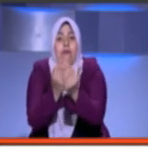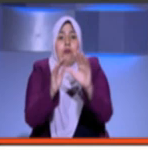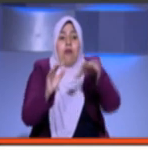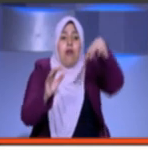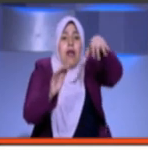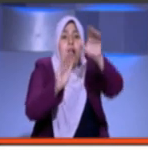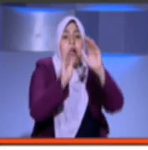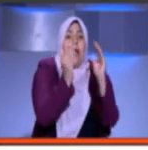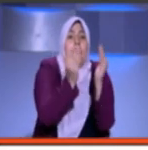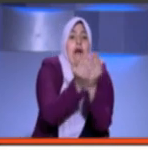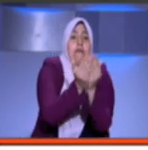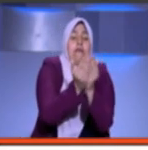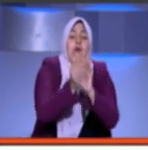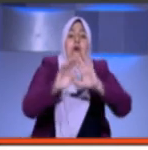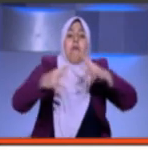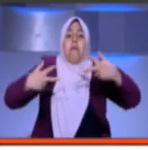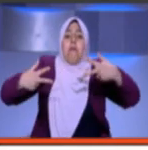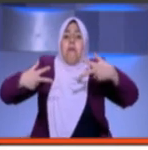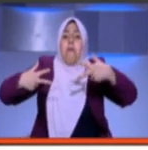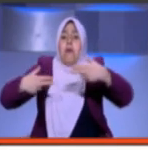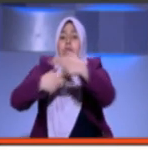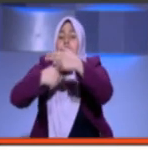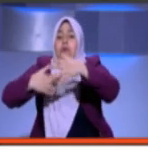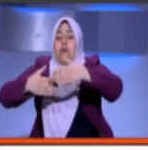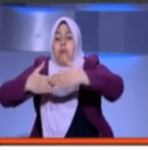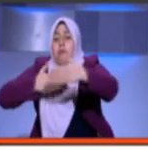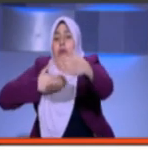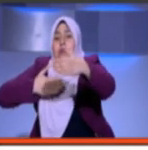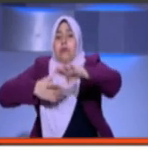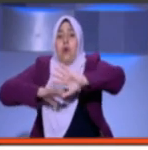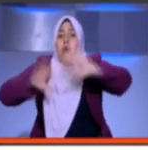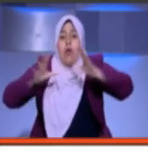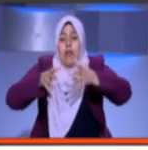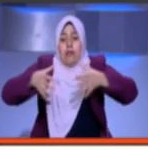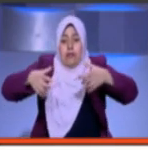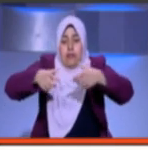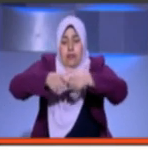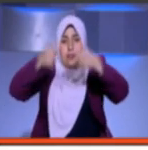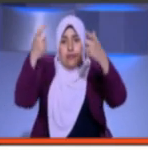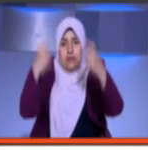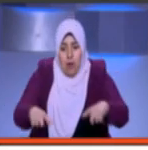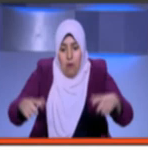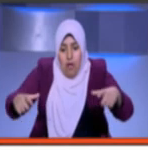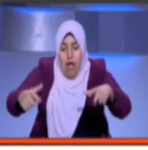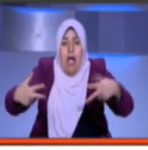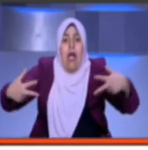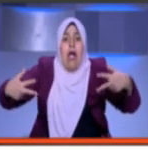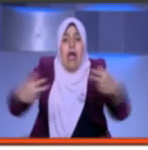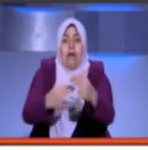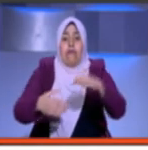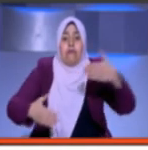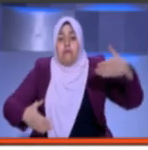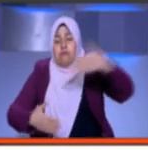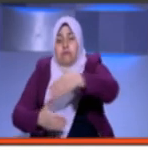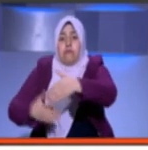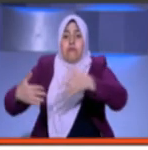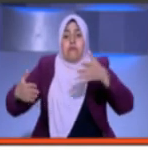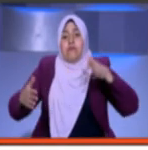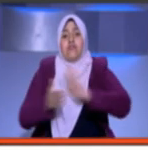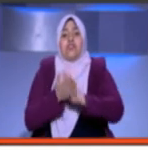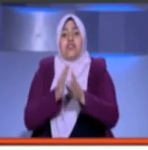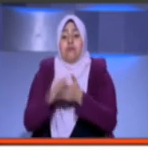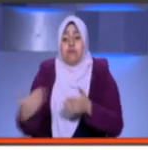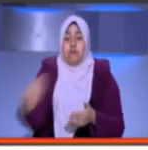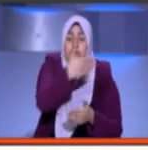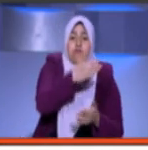مقاطعة أغلقت على نفسها بعدم الخروج والدخول وإغلاق الحدود البرية، ولا يمكن أن